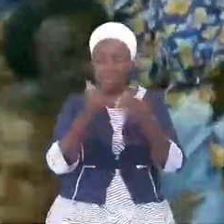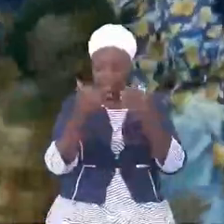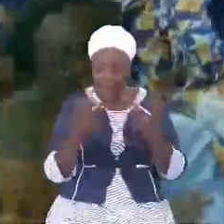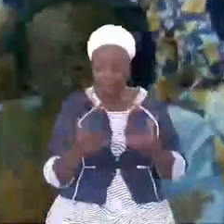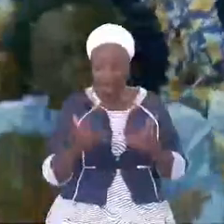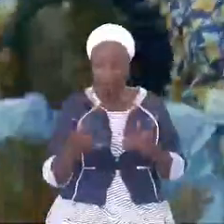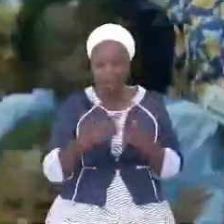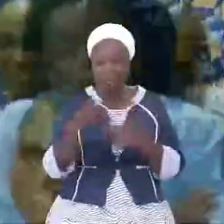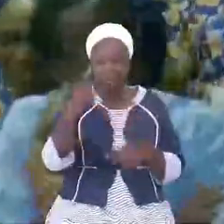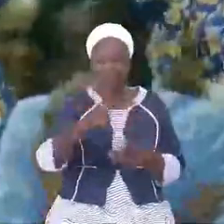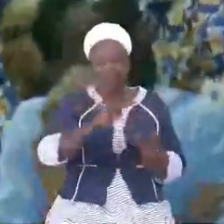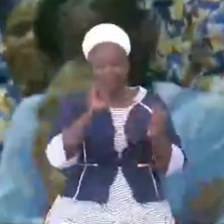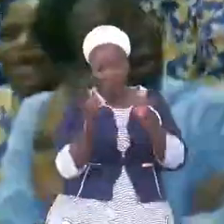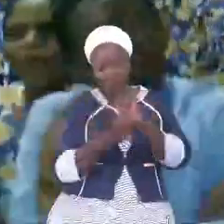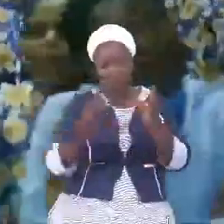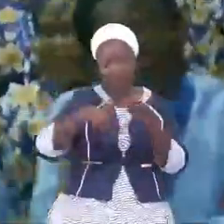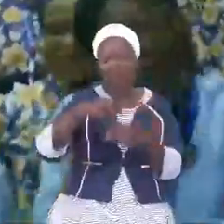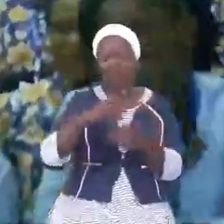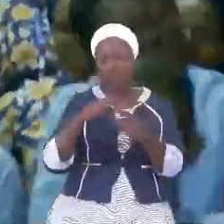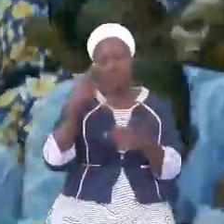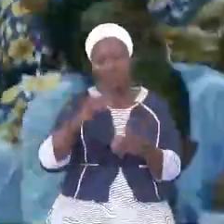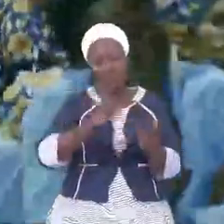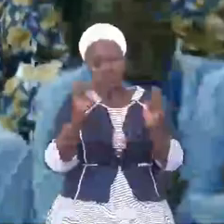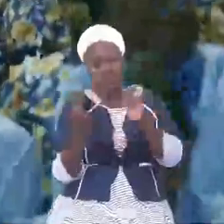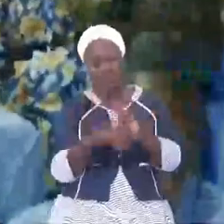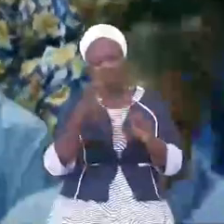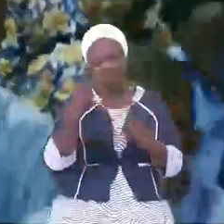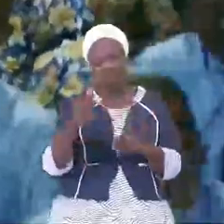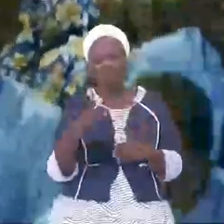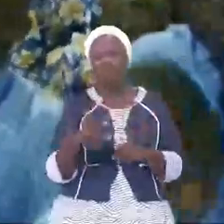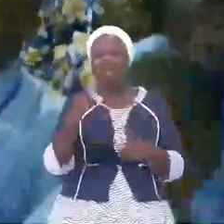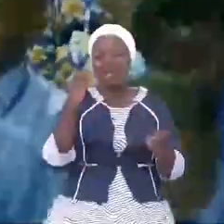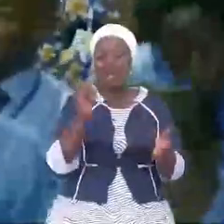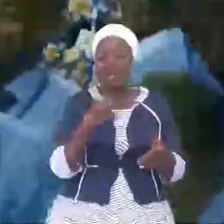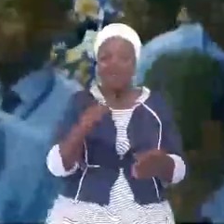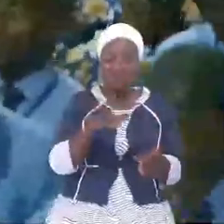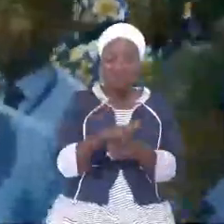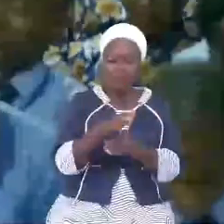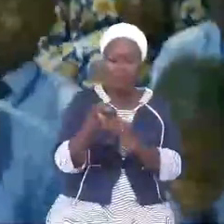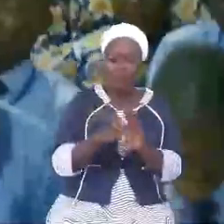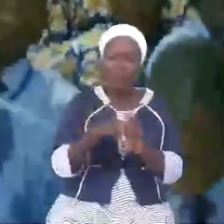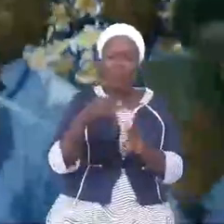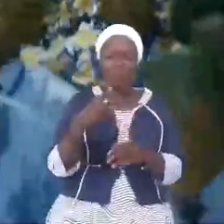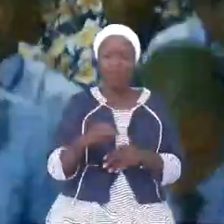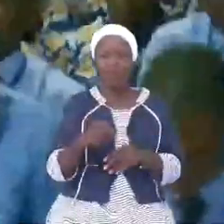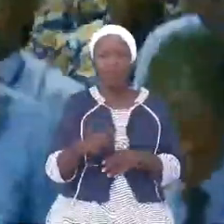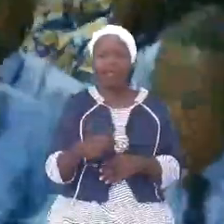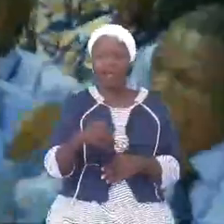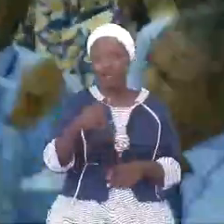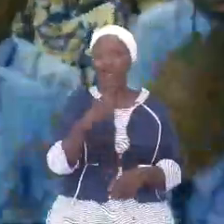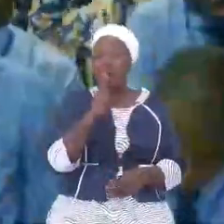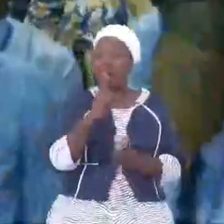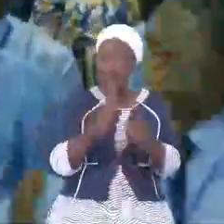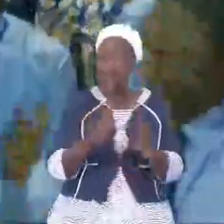Tu verras le changement, tu verras le changement, la transformation. Tu verras l'accomplissement du décret, l'accomplissement de